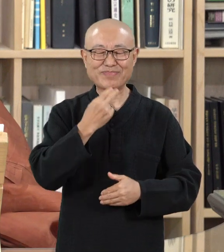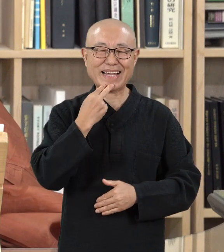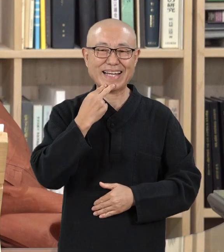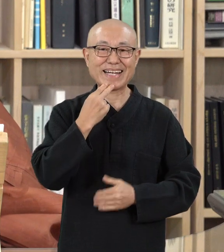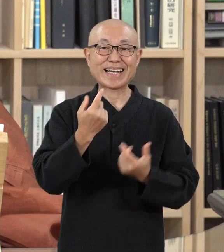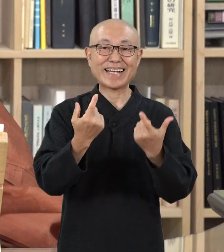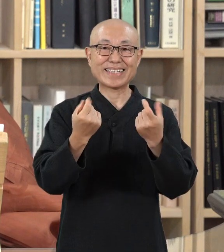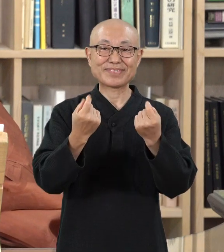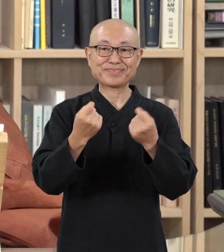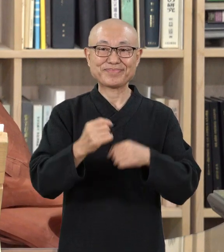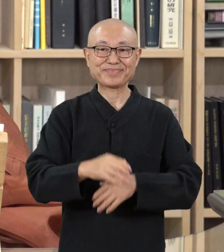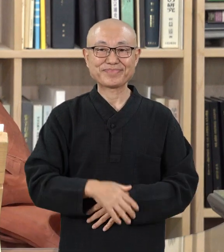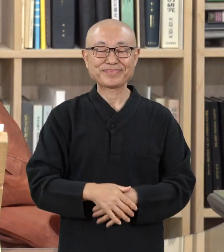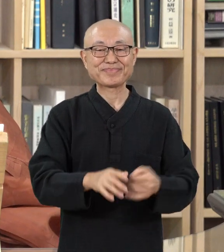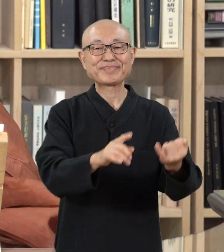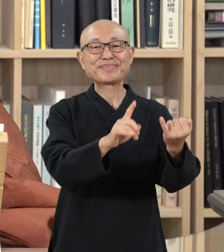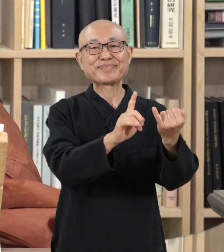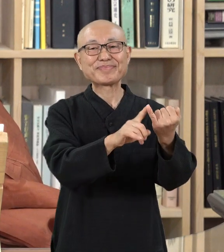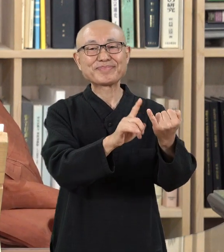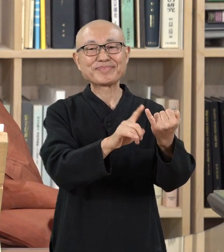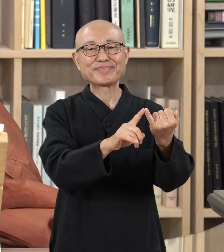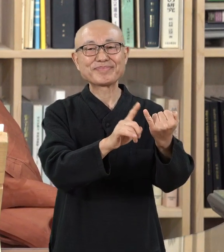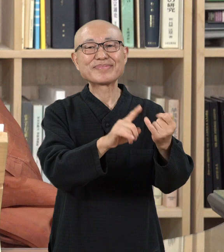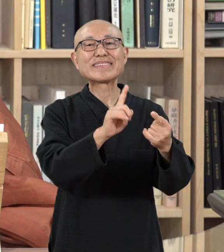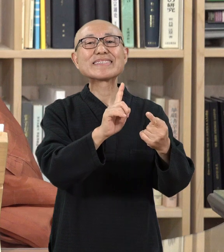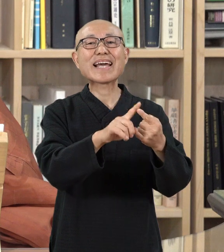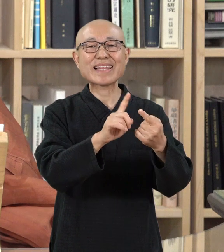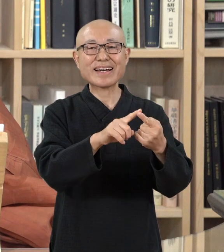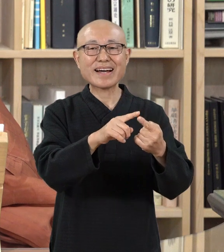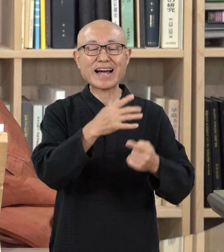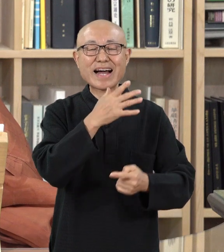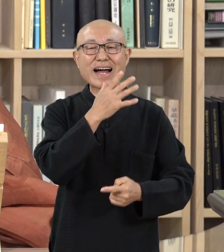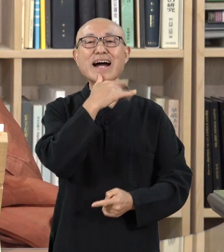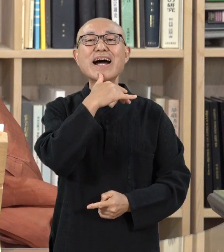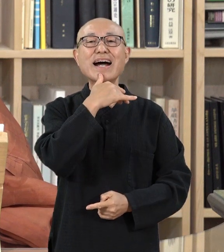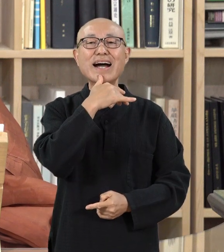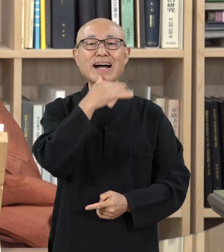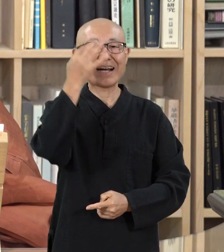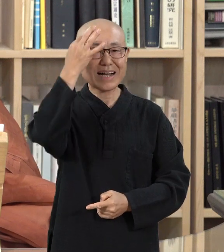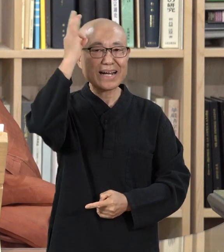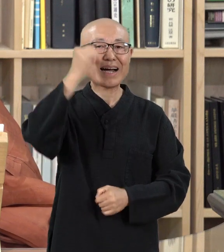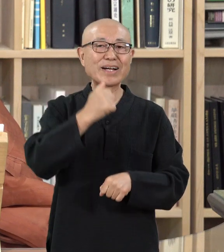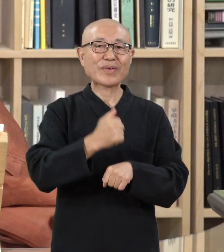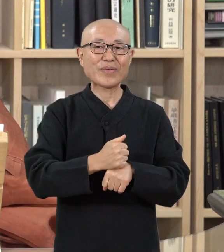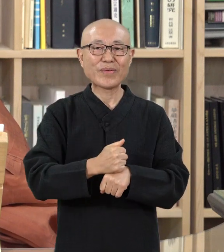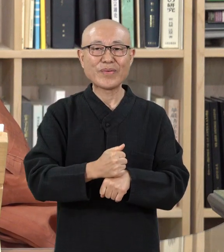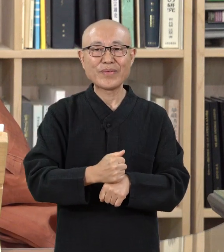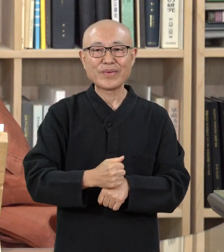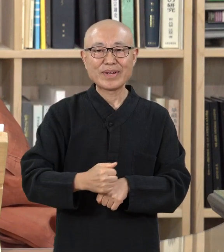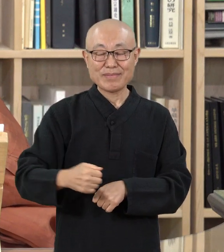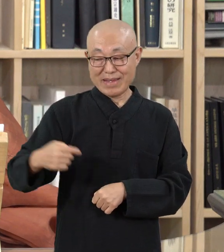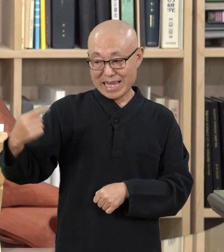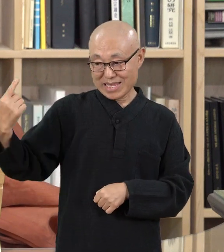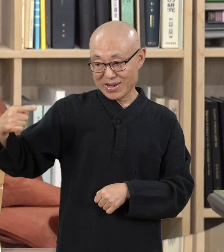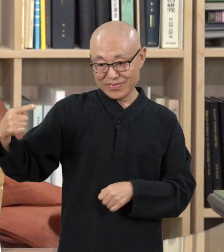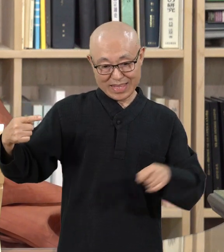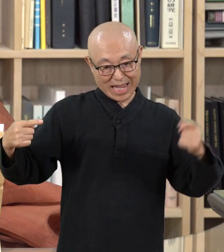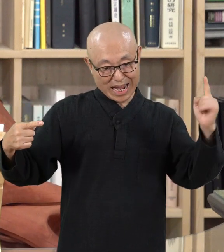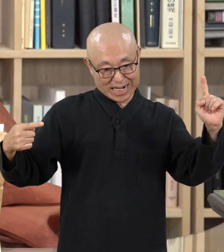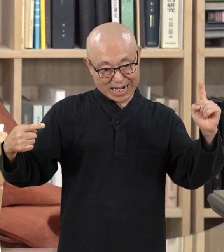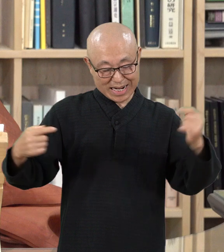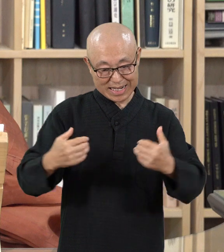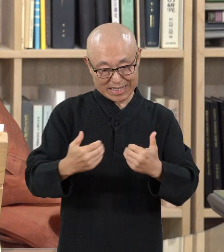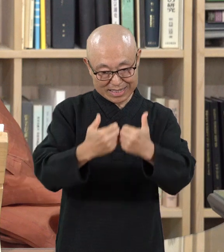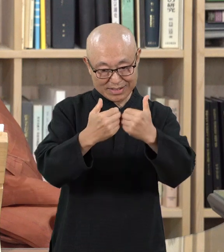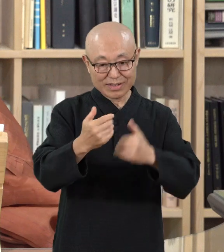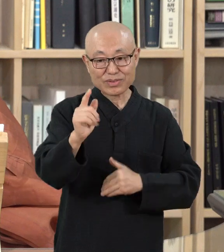그래서 군달라켓시 비구니는 여기에 이르러서 하나와 천의 대결, 그리고 너와 나의